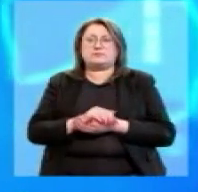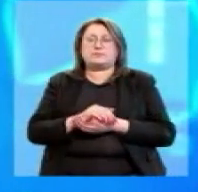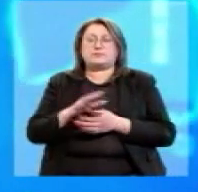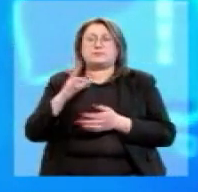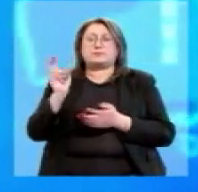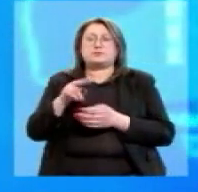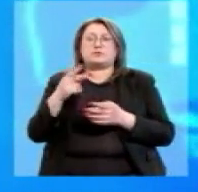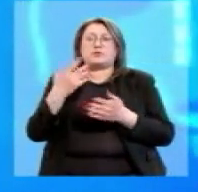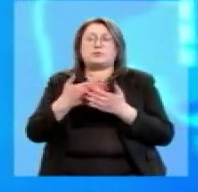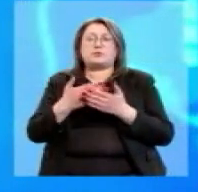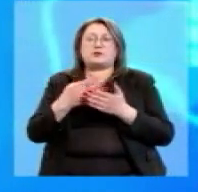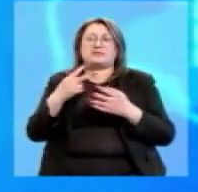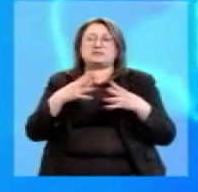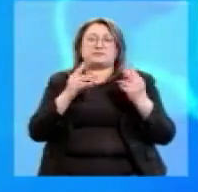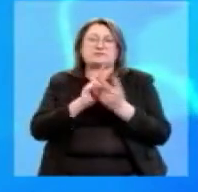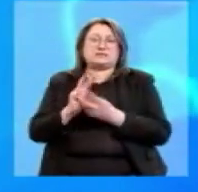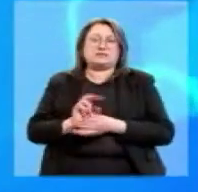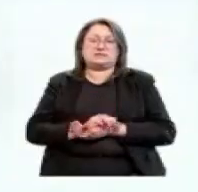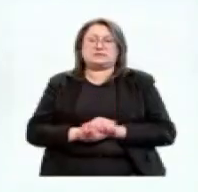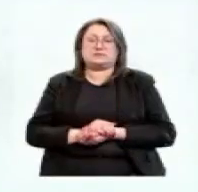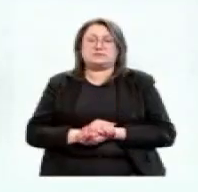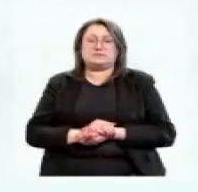жағдайымен тілшіміз де танысып қайтты.